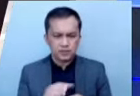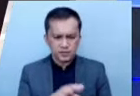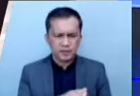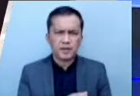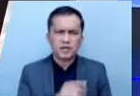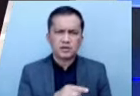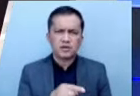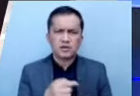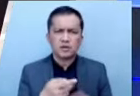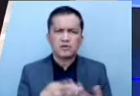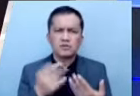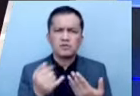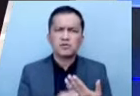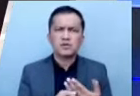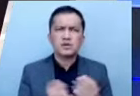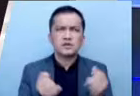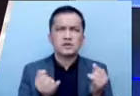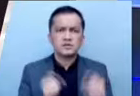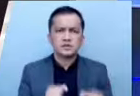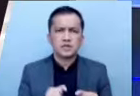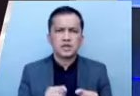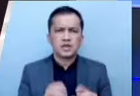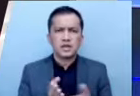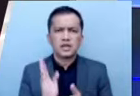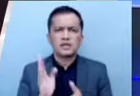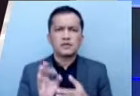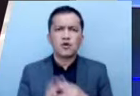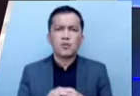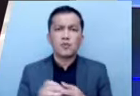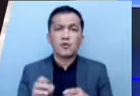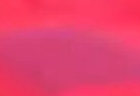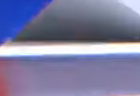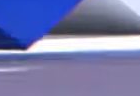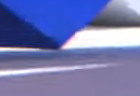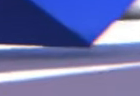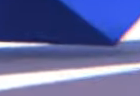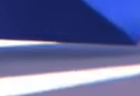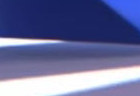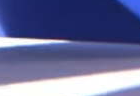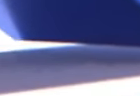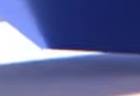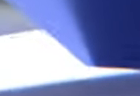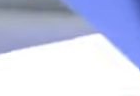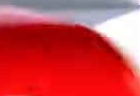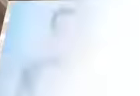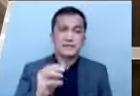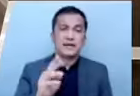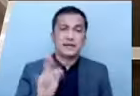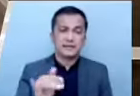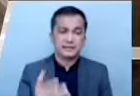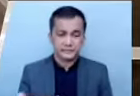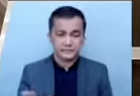proyekto ng issue sa right-of-way. Nakatutok si Maki Pulido.